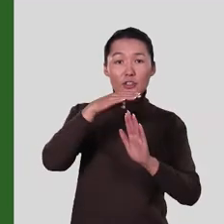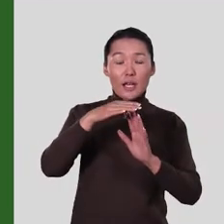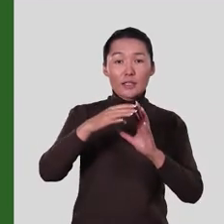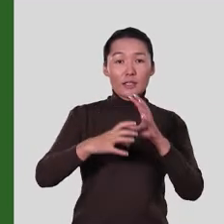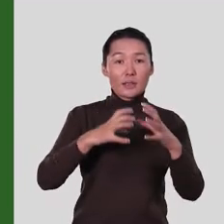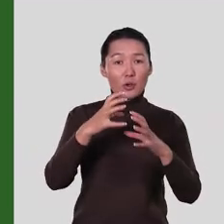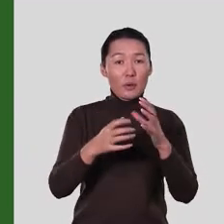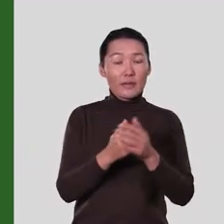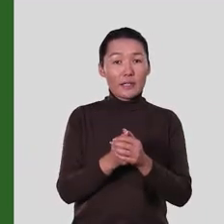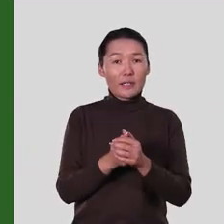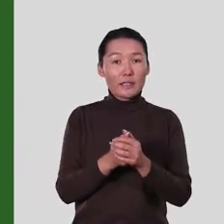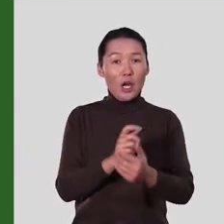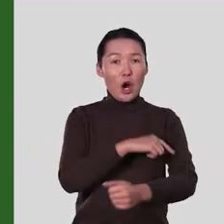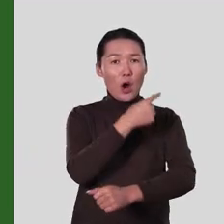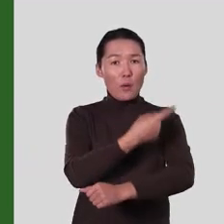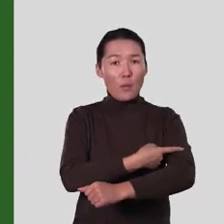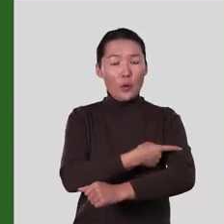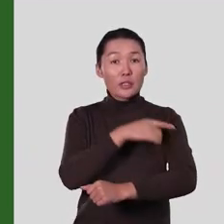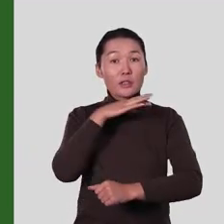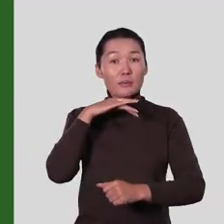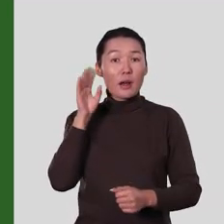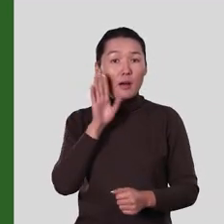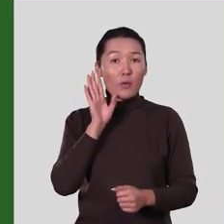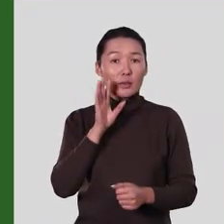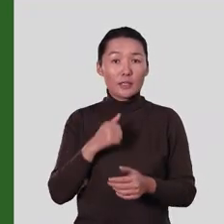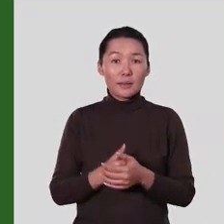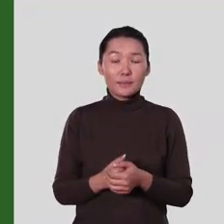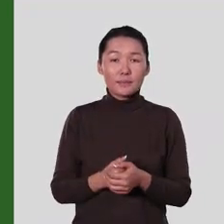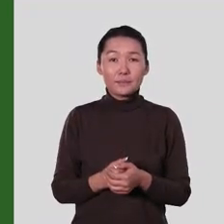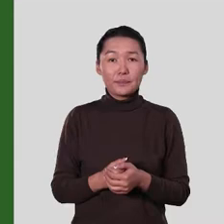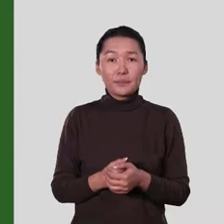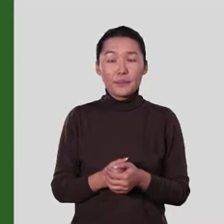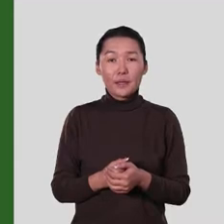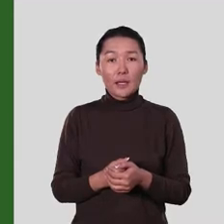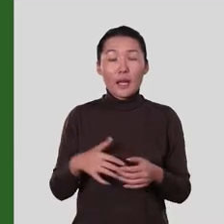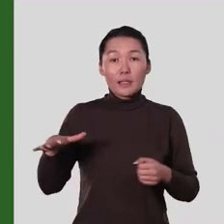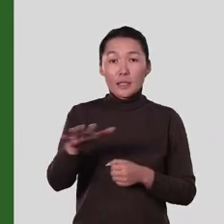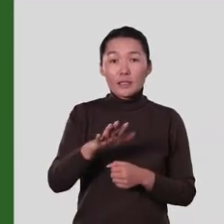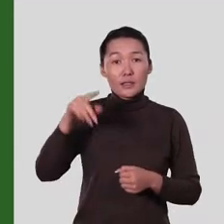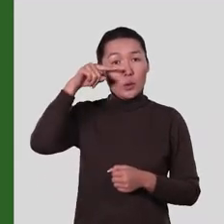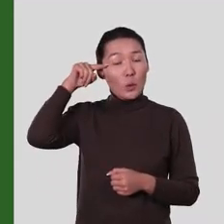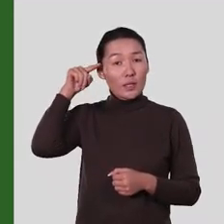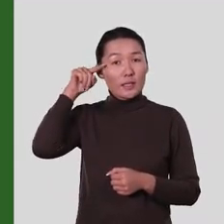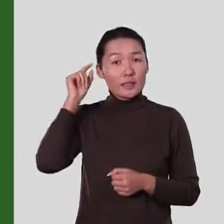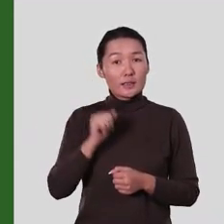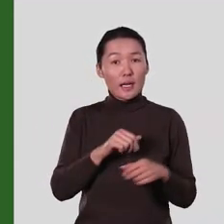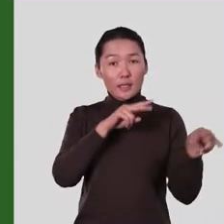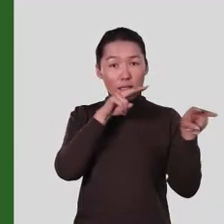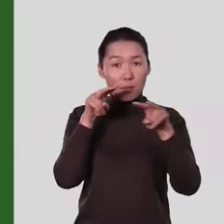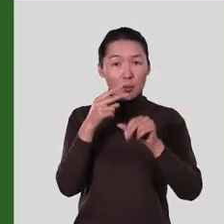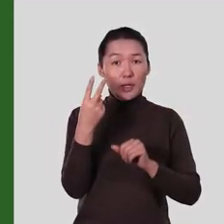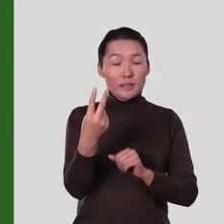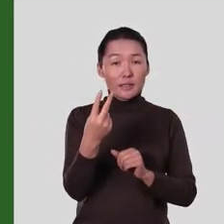поверхности мощные и многоводные. На территории Кыргызстана наблюдаются